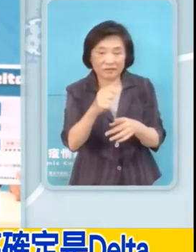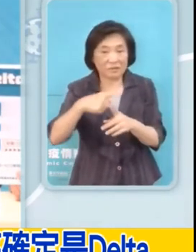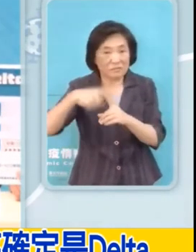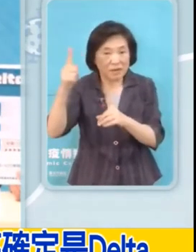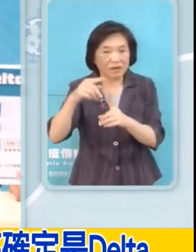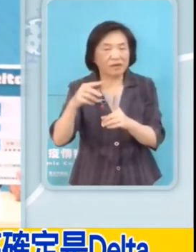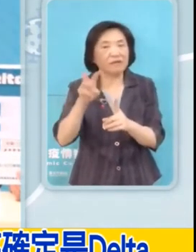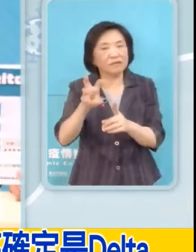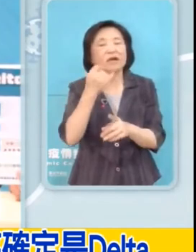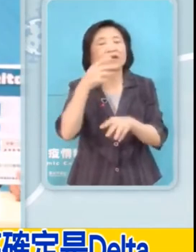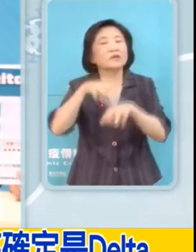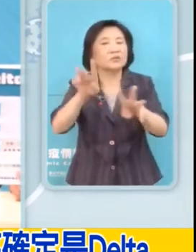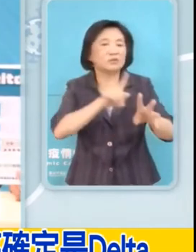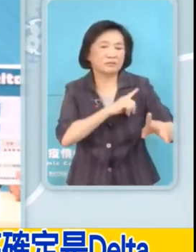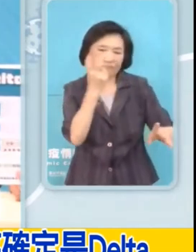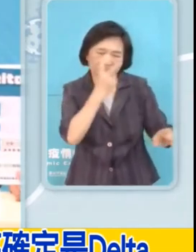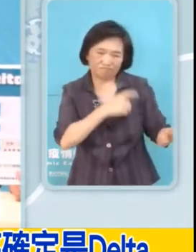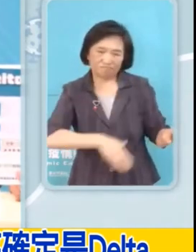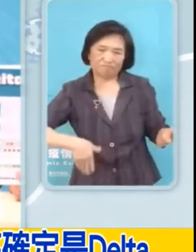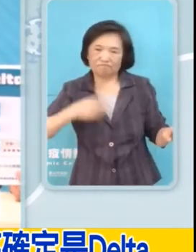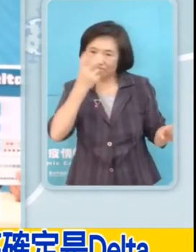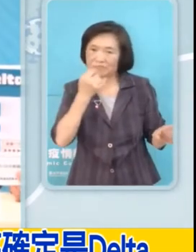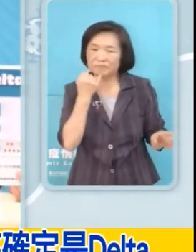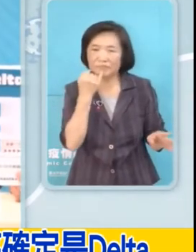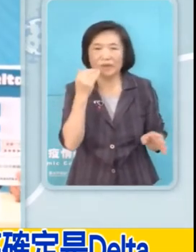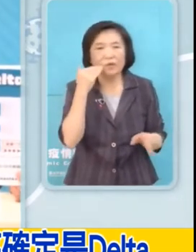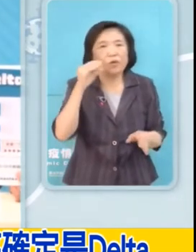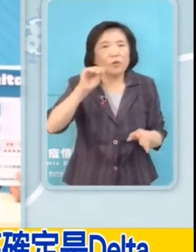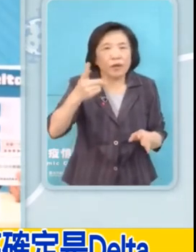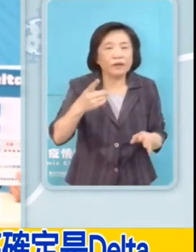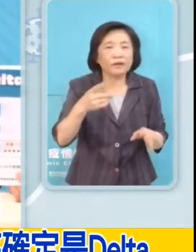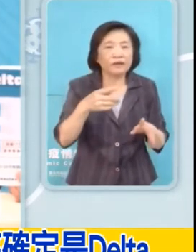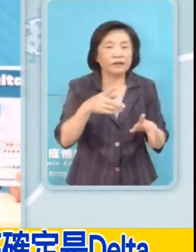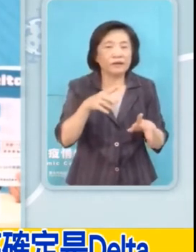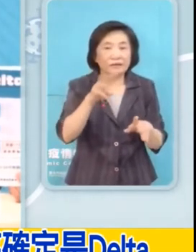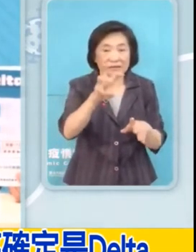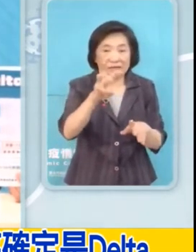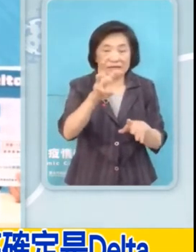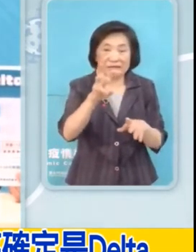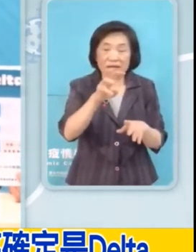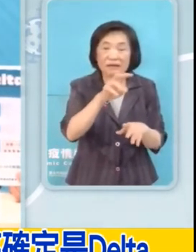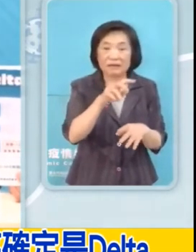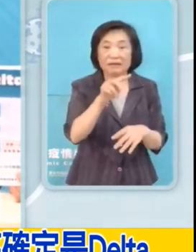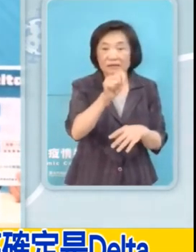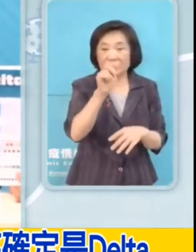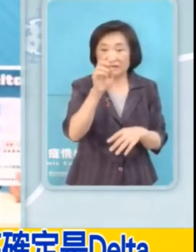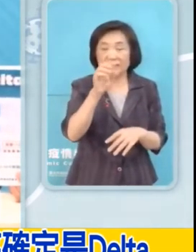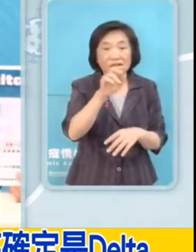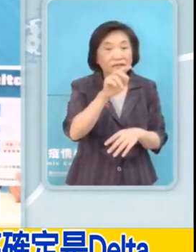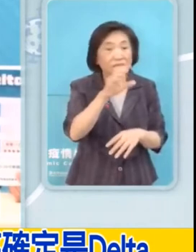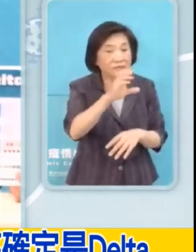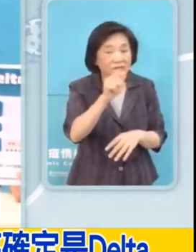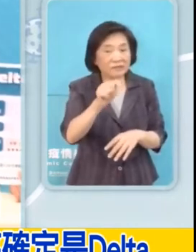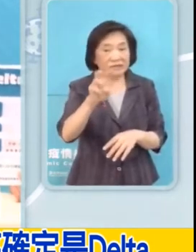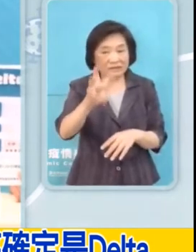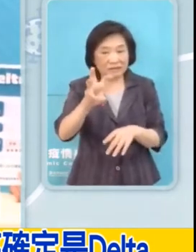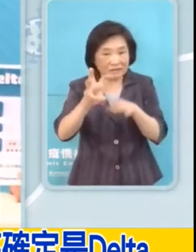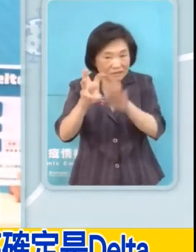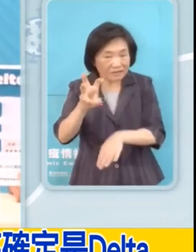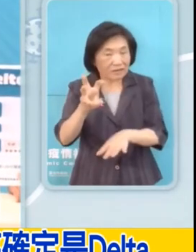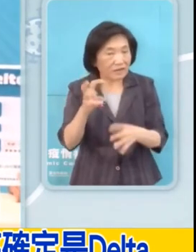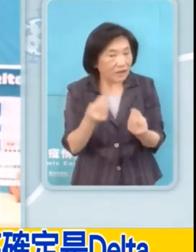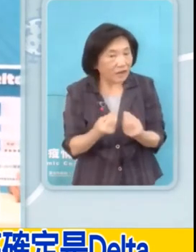他出去了，只要自主管理就可以。那如果他是小于30，那怎么办？再关7天呢？